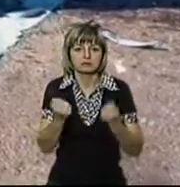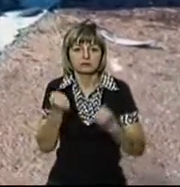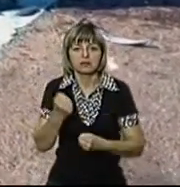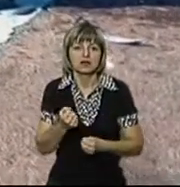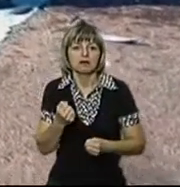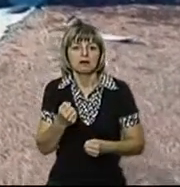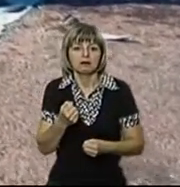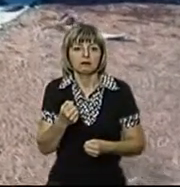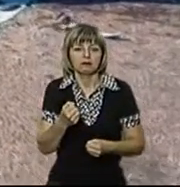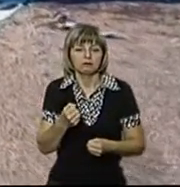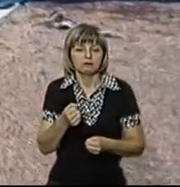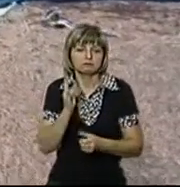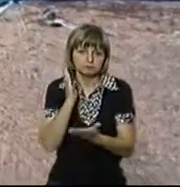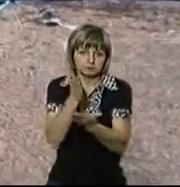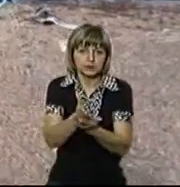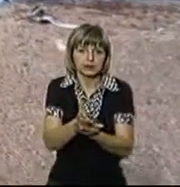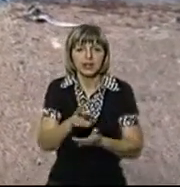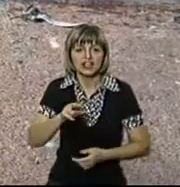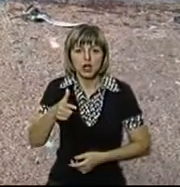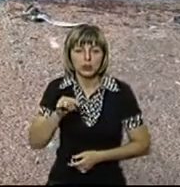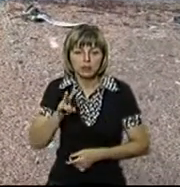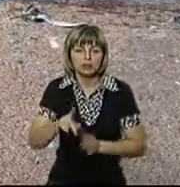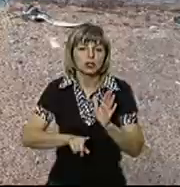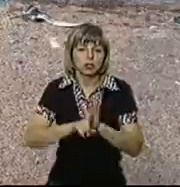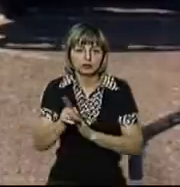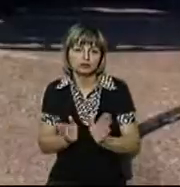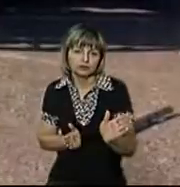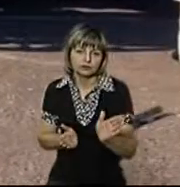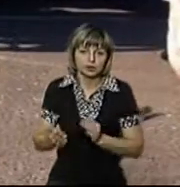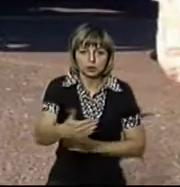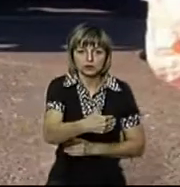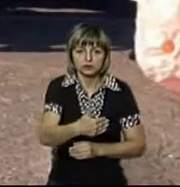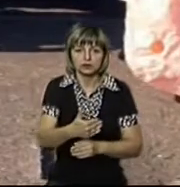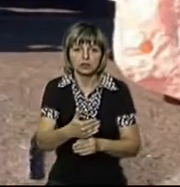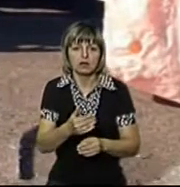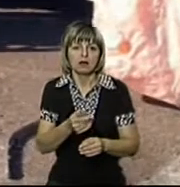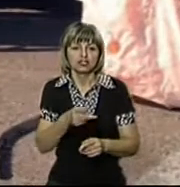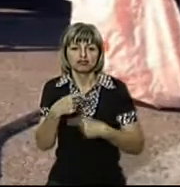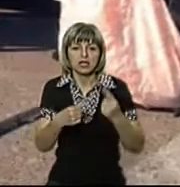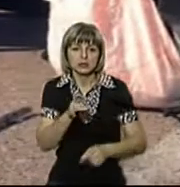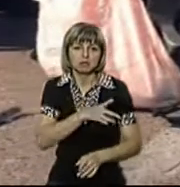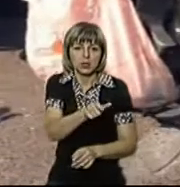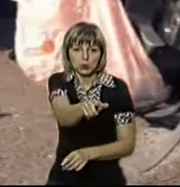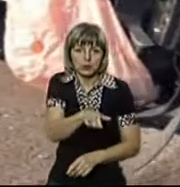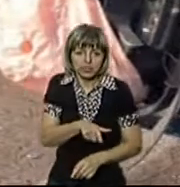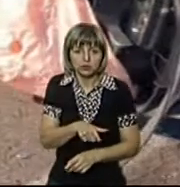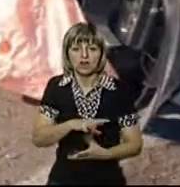в сторону міжнародного пункту пропуску Ягодин та почав здійснювати розворот, перетнувши суцільну лінію, у результаті